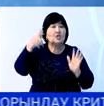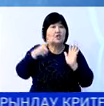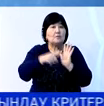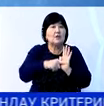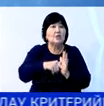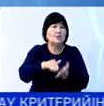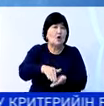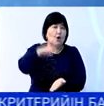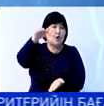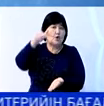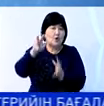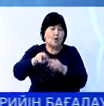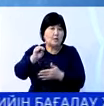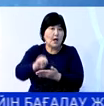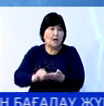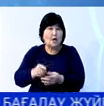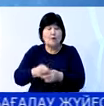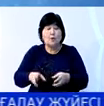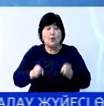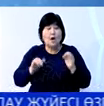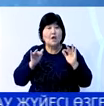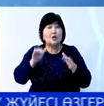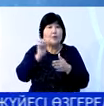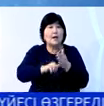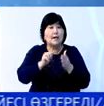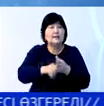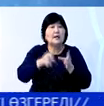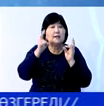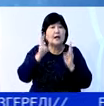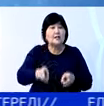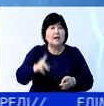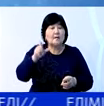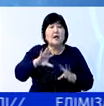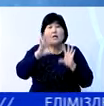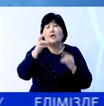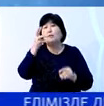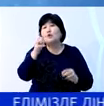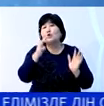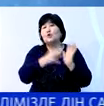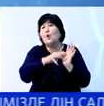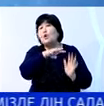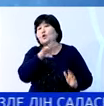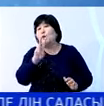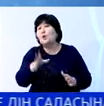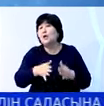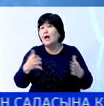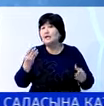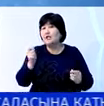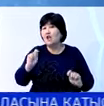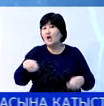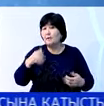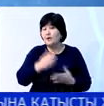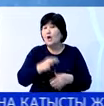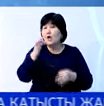томнан тұрады. Айыптау нұсқасы бойынша қарақшылық шабуыл салдарынан жәбірленушілерге жалпы құны 309 миллион теңгеден астам шығын келген.